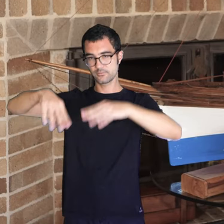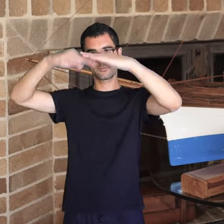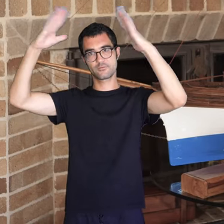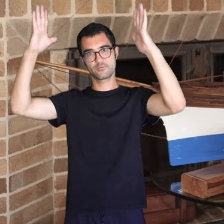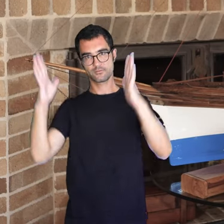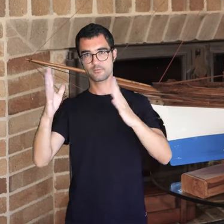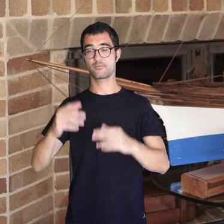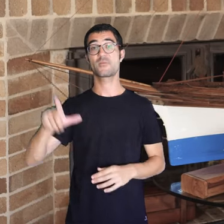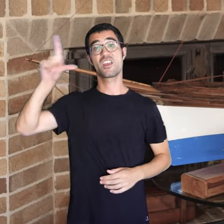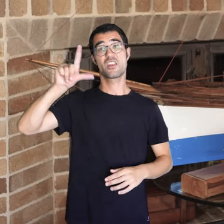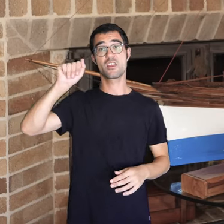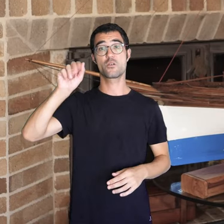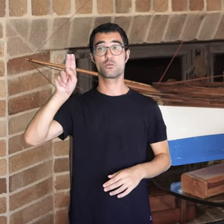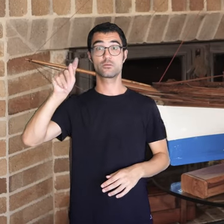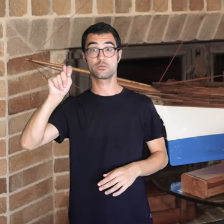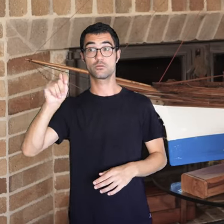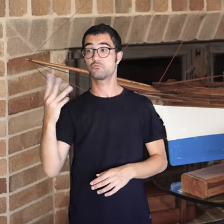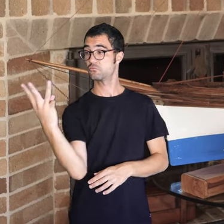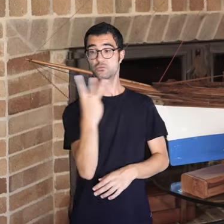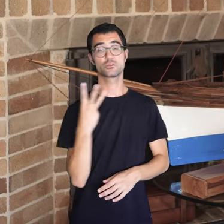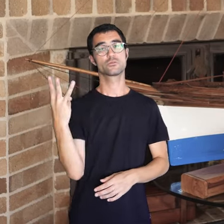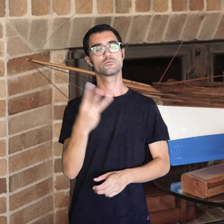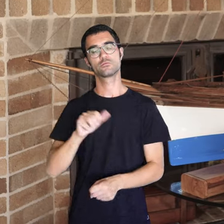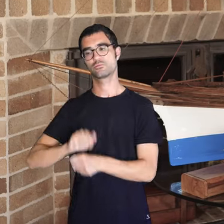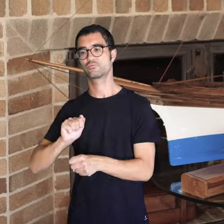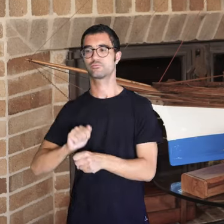I aquests lleuts pues, els fèiem entre tots tres